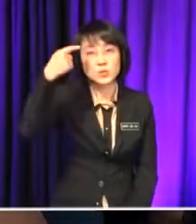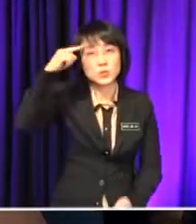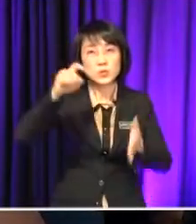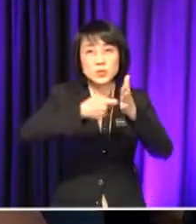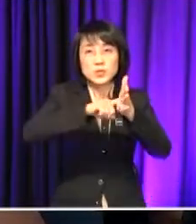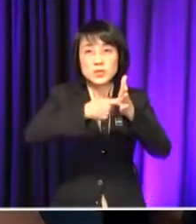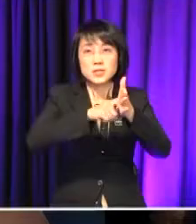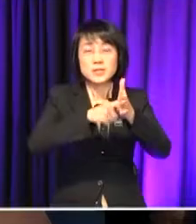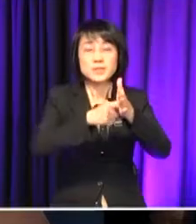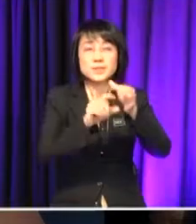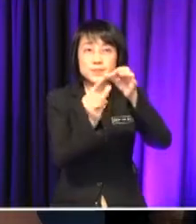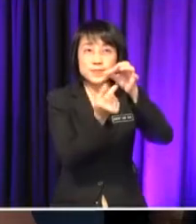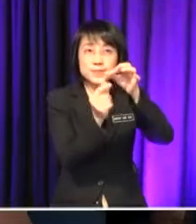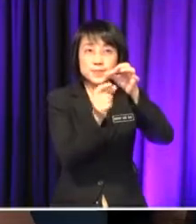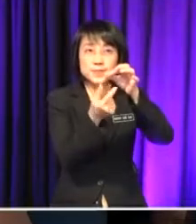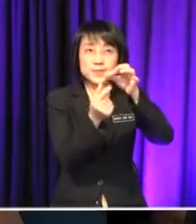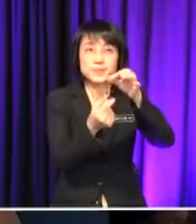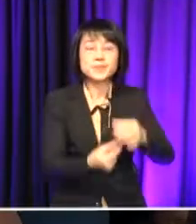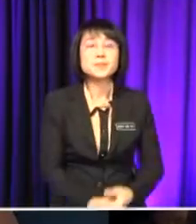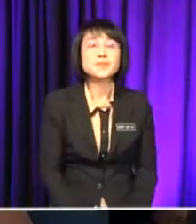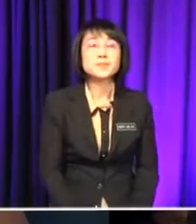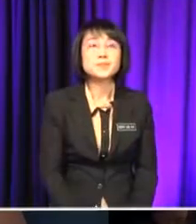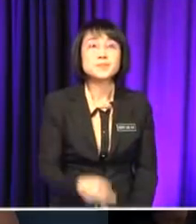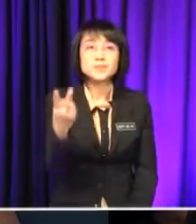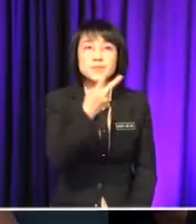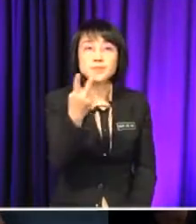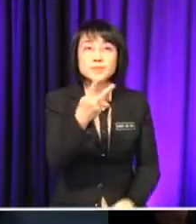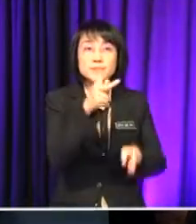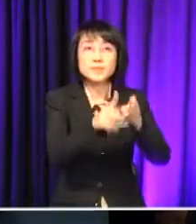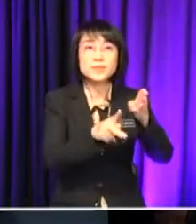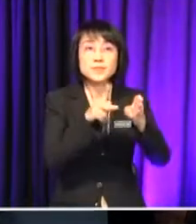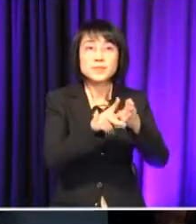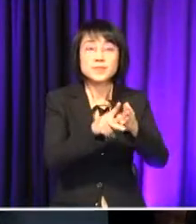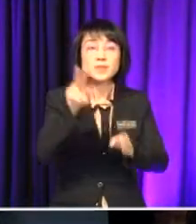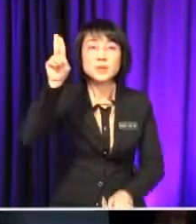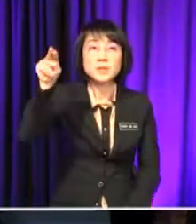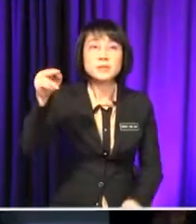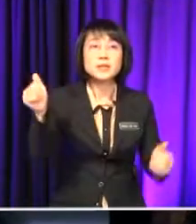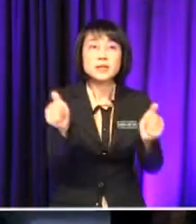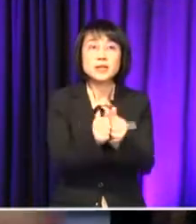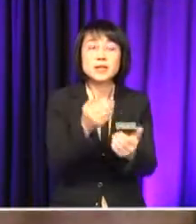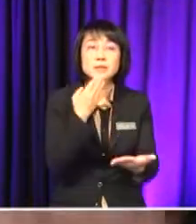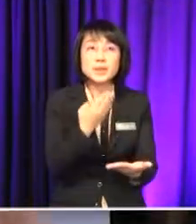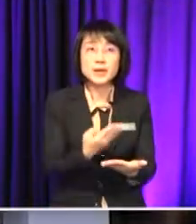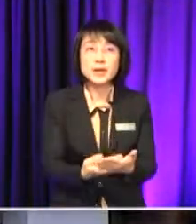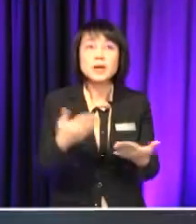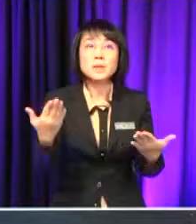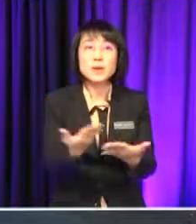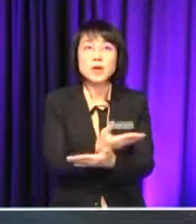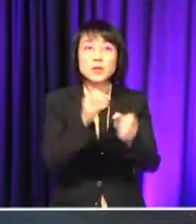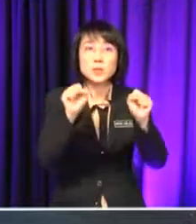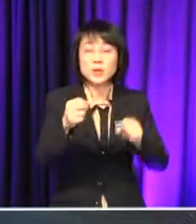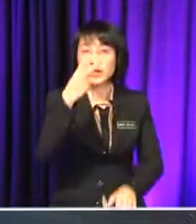Akan terkunci. Jadi kedua-dua kabel ini telah dipasang dengan sempurna. Baru kita boleh tengok hasilnya,